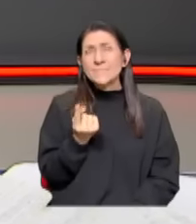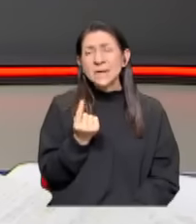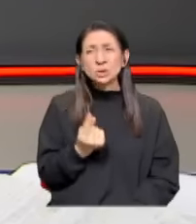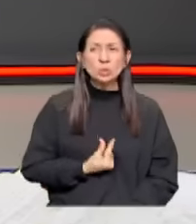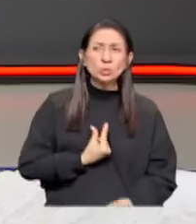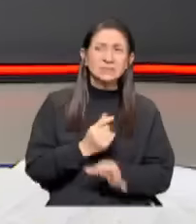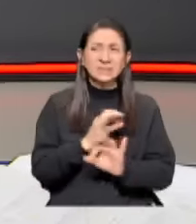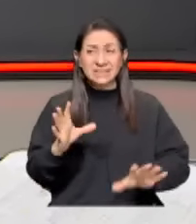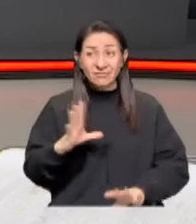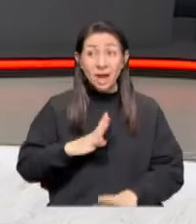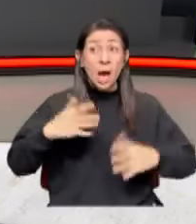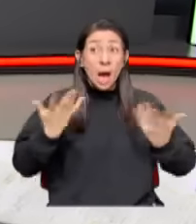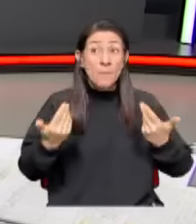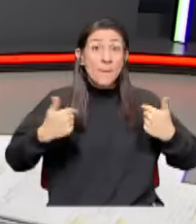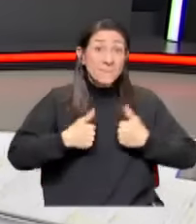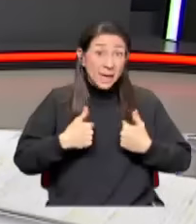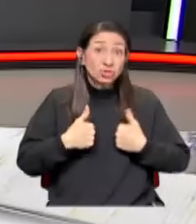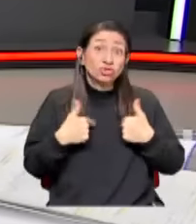var. Ama bence